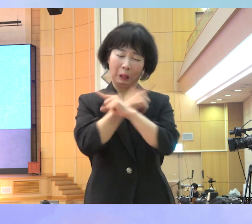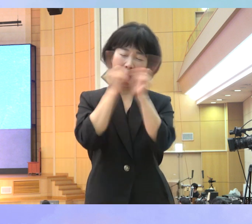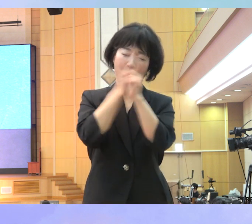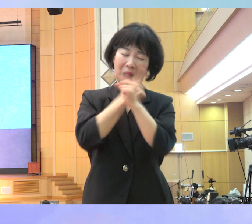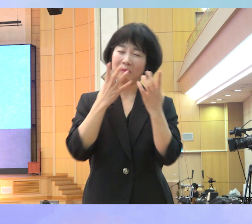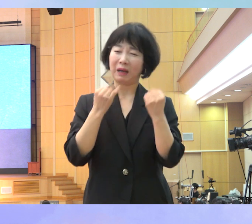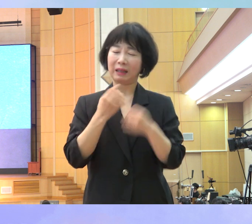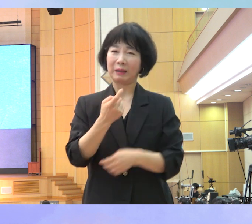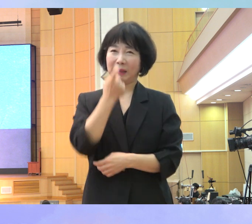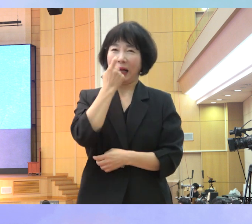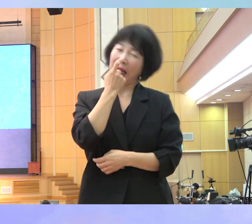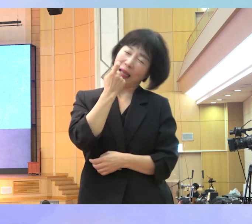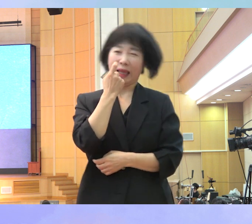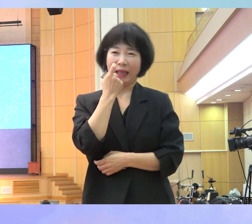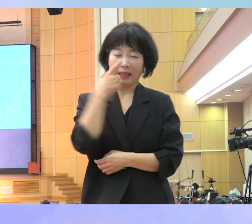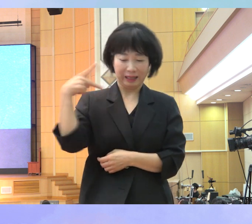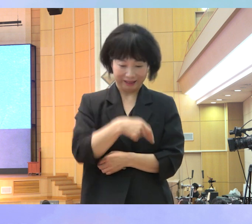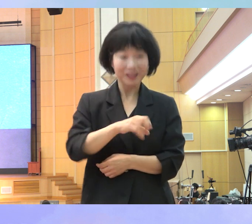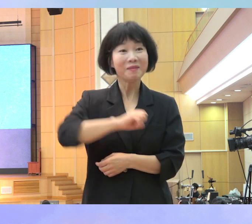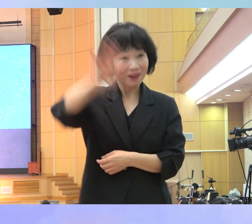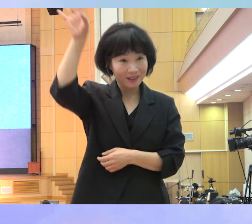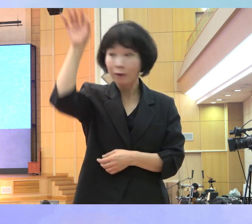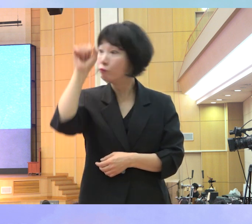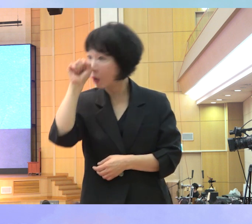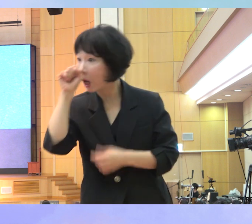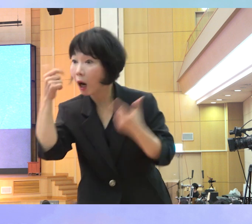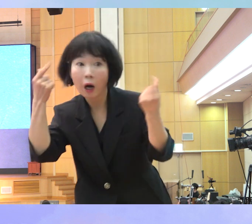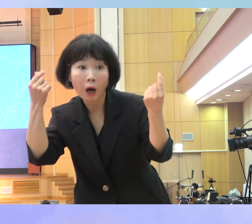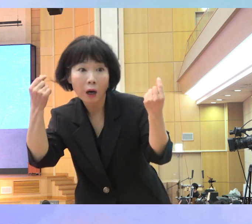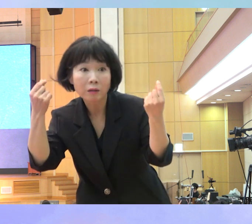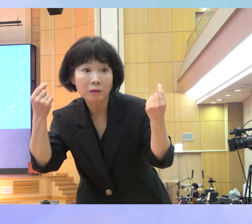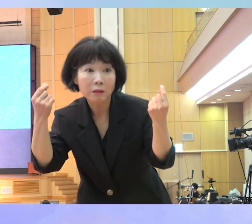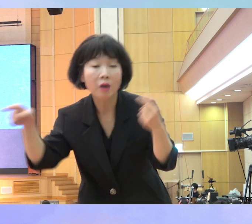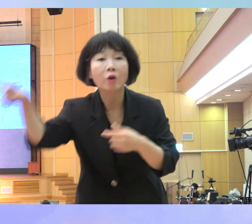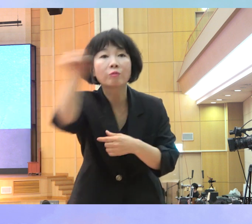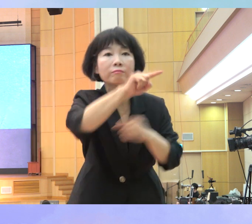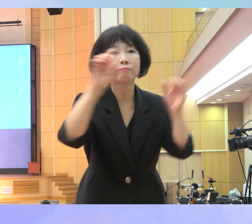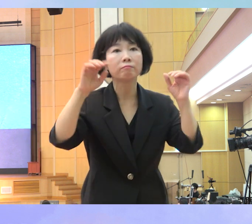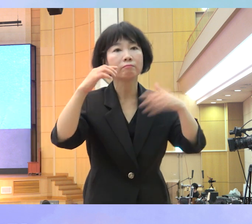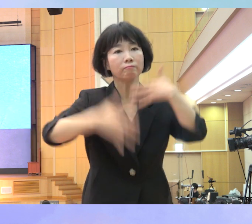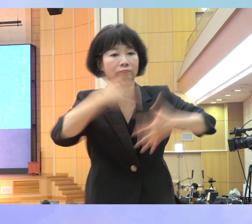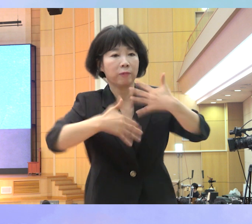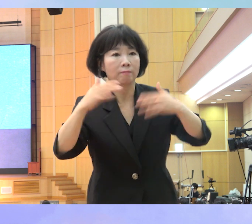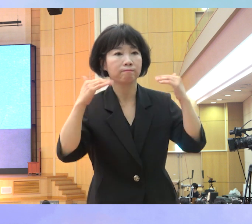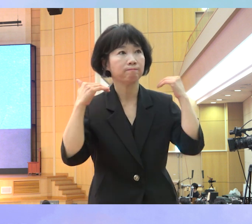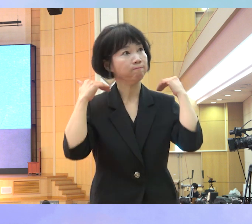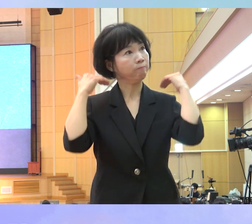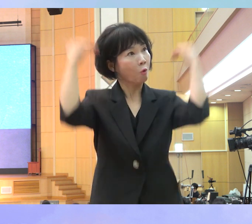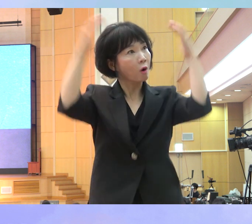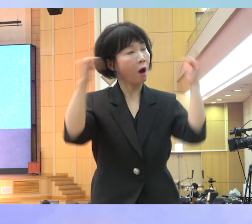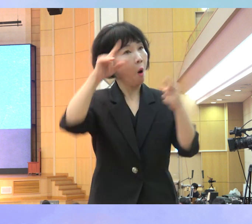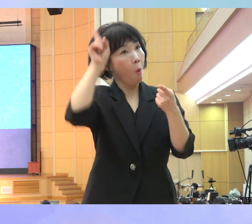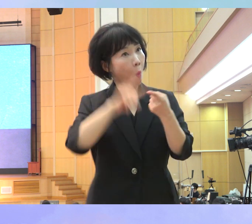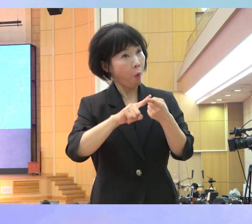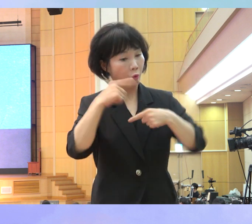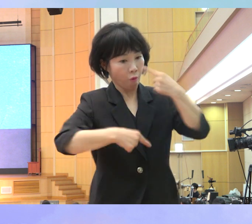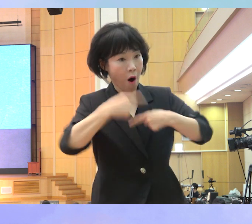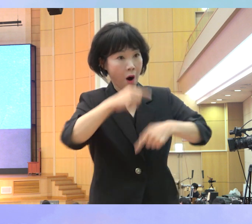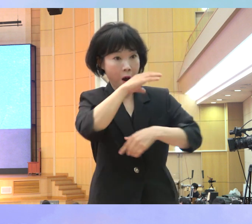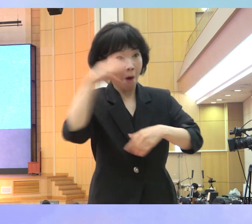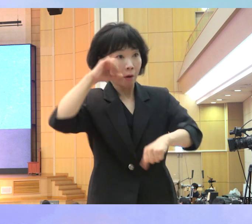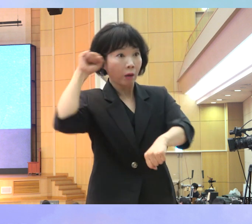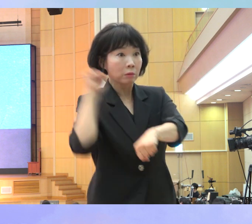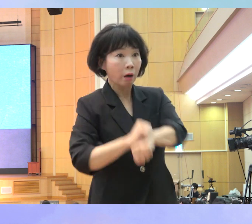정말 크리스천의 성숙한, 크리스천다운 성숙한 말을 쓰는 사람인가, 아니면 그렇지